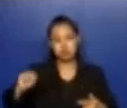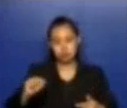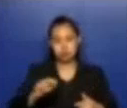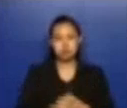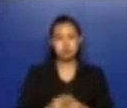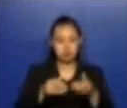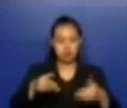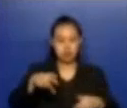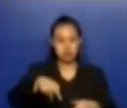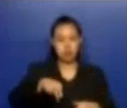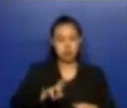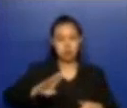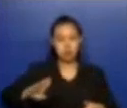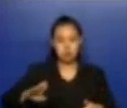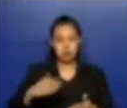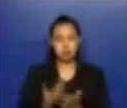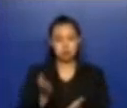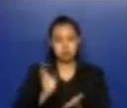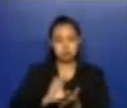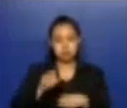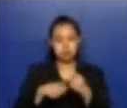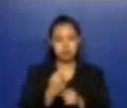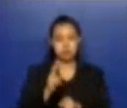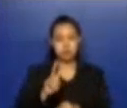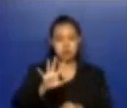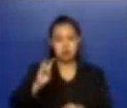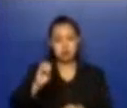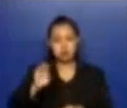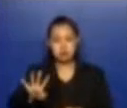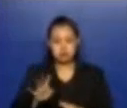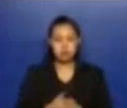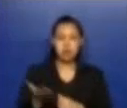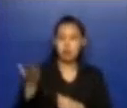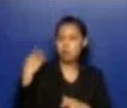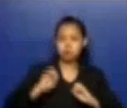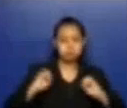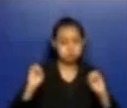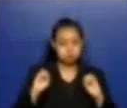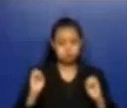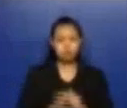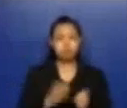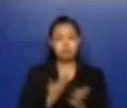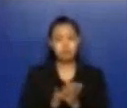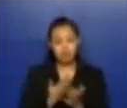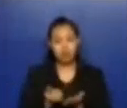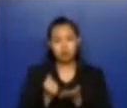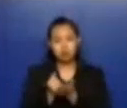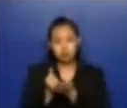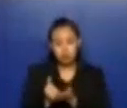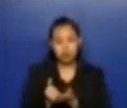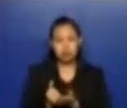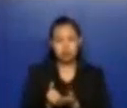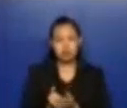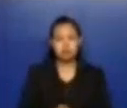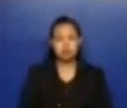างพระราชบัญญัติงบประมาณปี2564นี้ก่อนหน้านี้ไม่เคยมีเป็นเงินอุดหนุนกองทุนประชารั